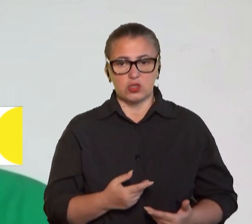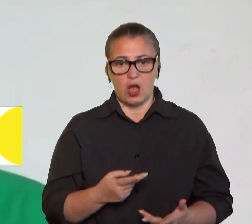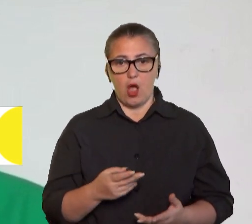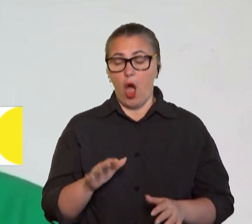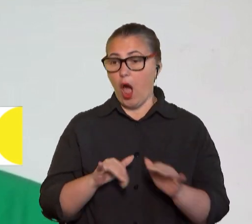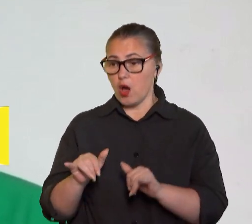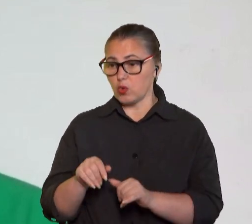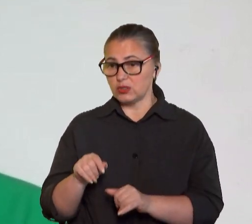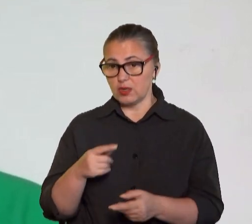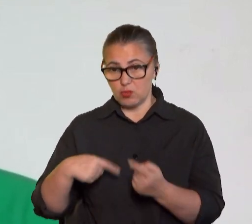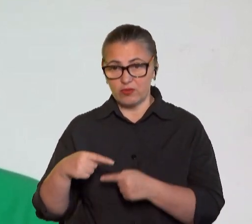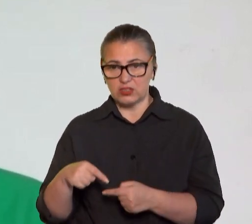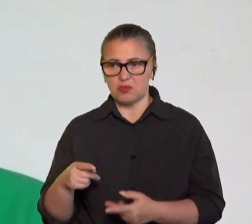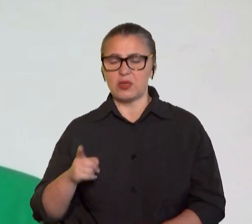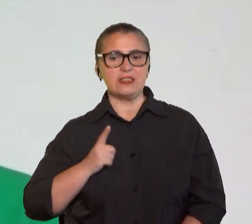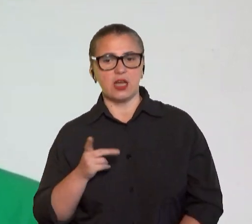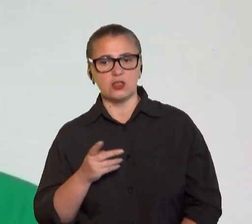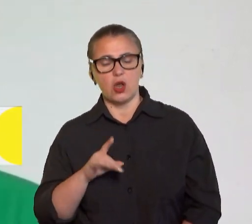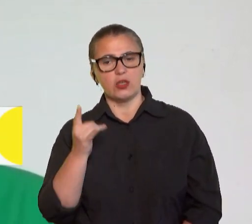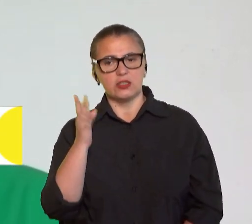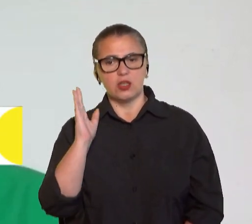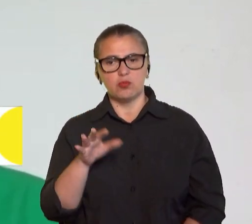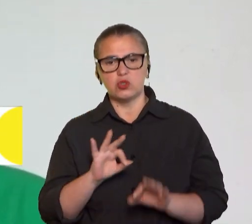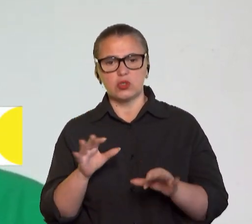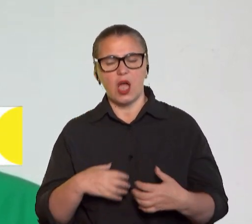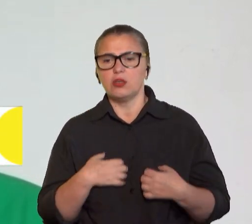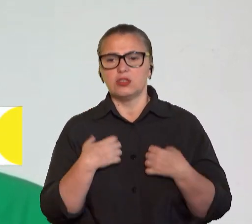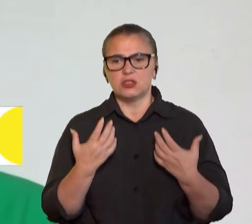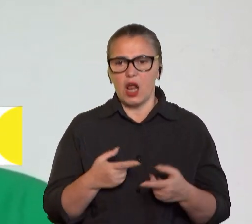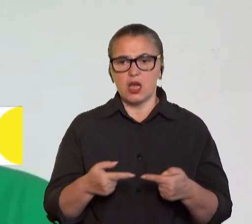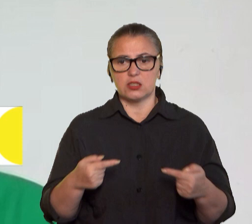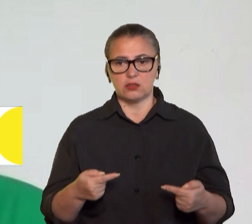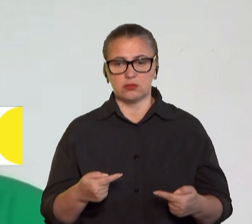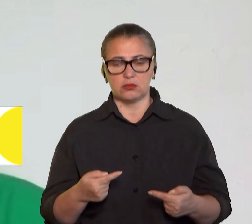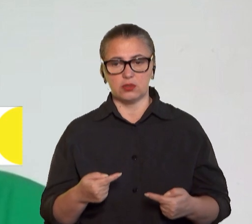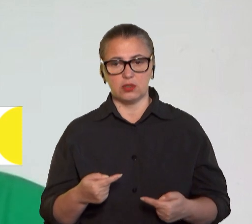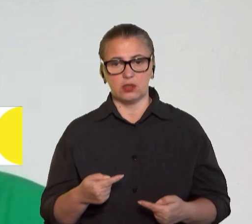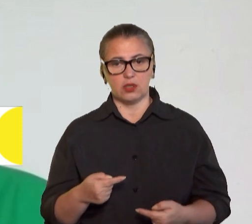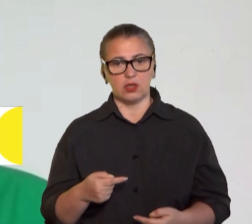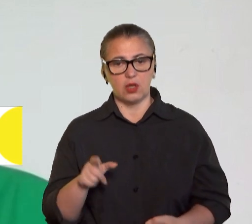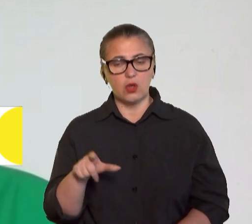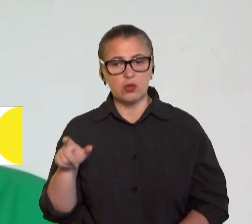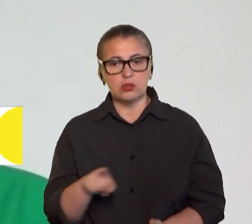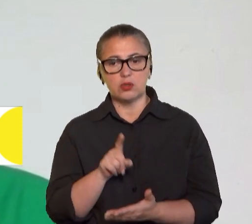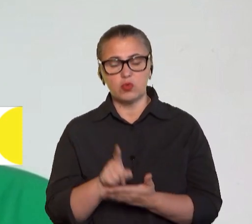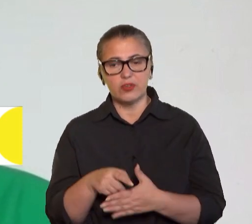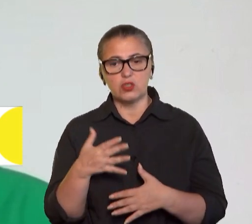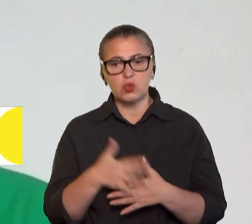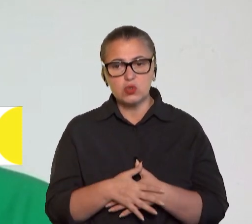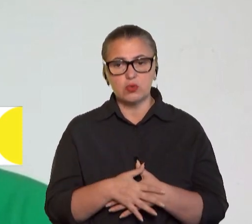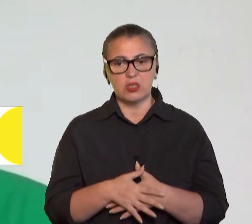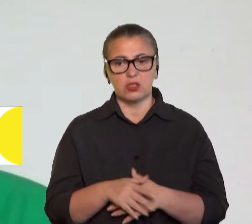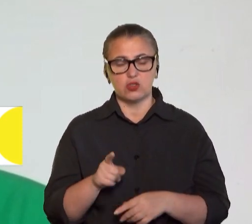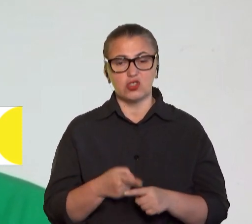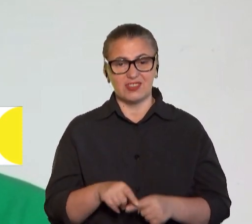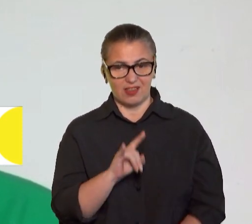якісь очікування, що дитина буде розказувати якісь страхи чи ще щось. І вони, люди мають розуміти, що